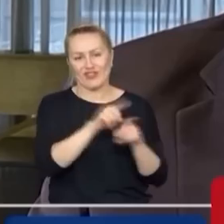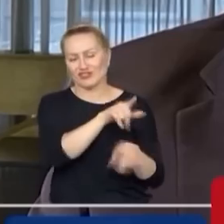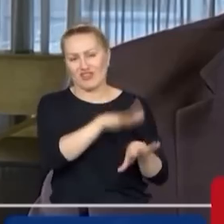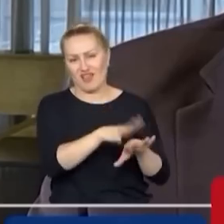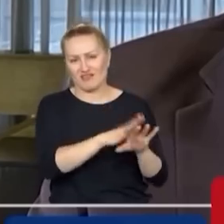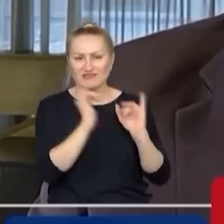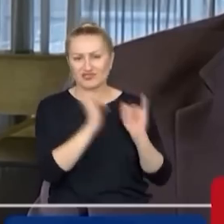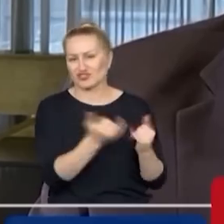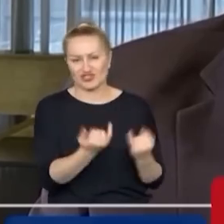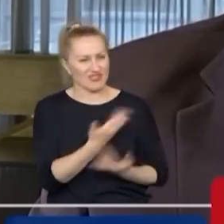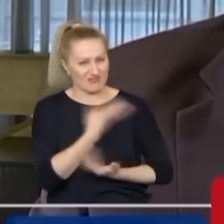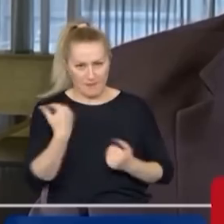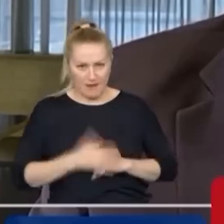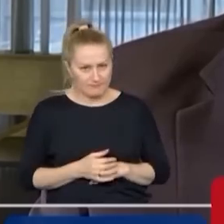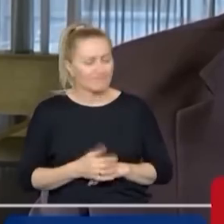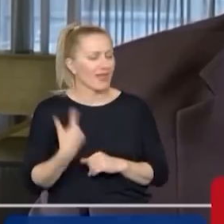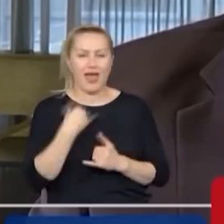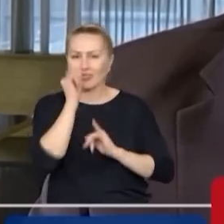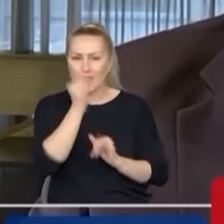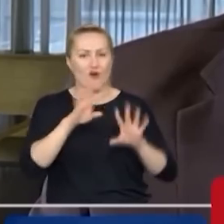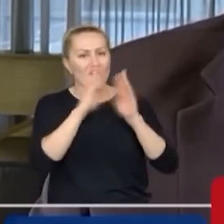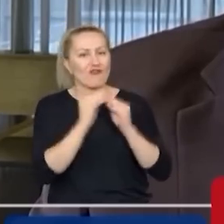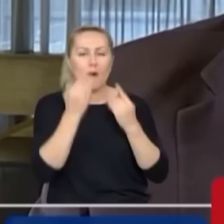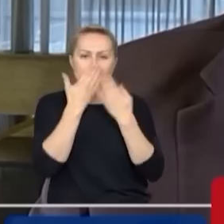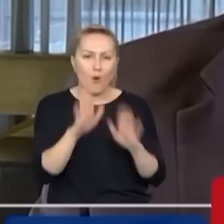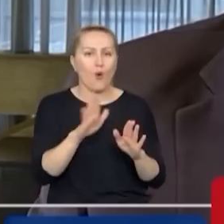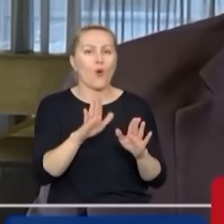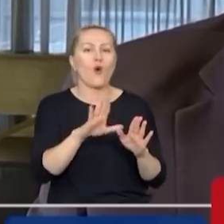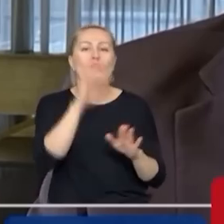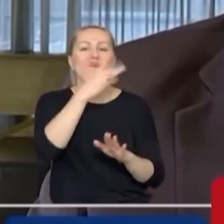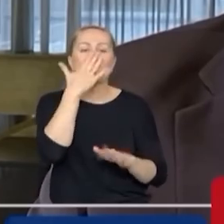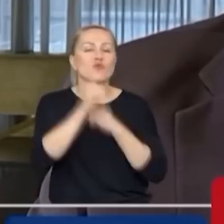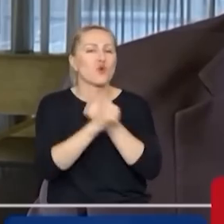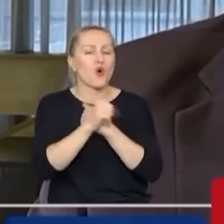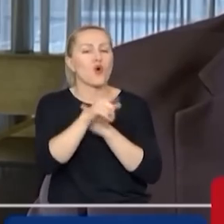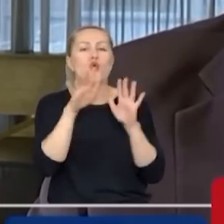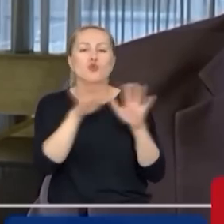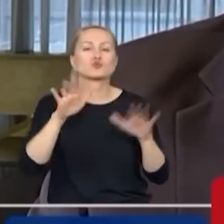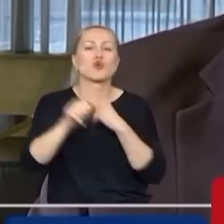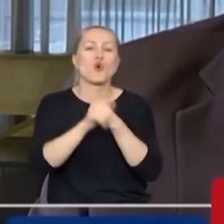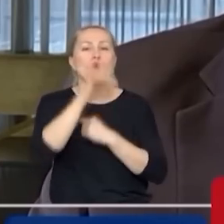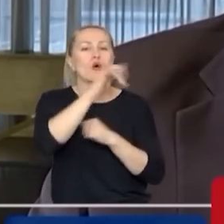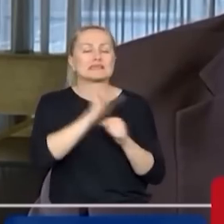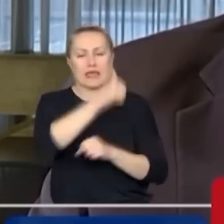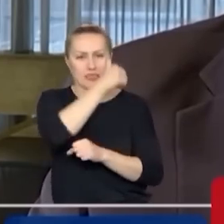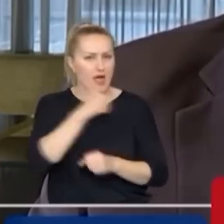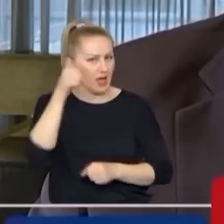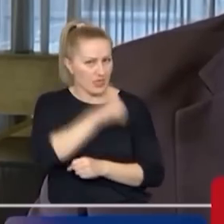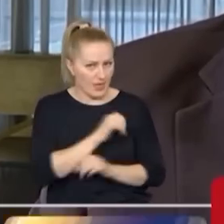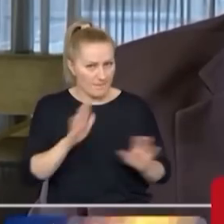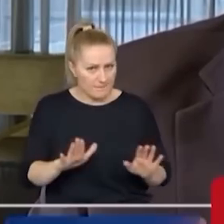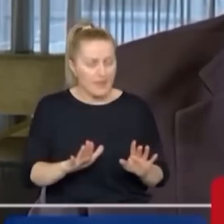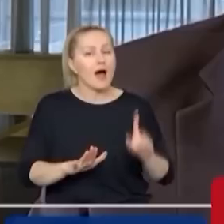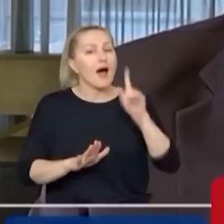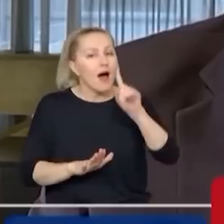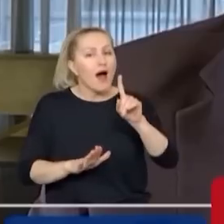tych dzieci. Nie mogę może ujawnić tych wszystkich dokumentów. Niestety wielu z nich ma klauzulę niejawności. W